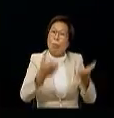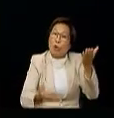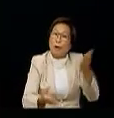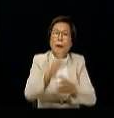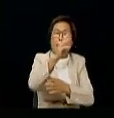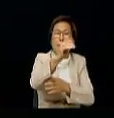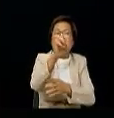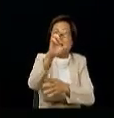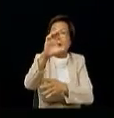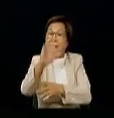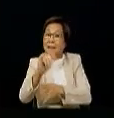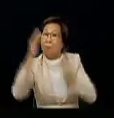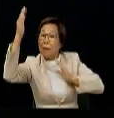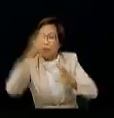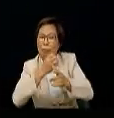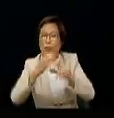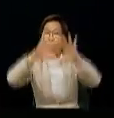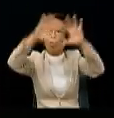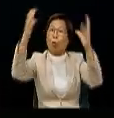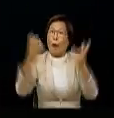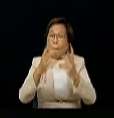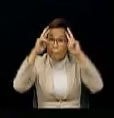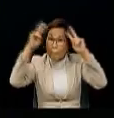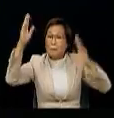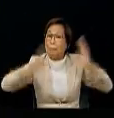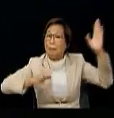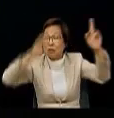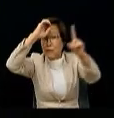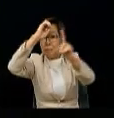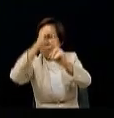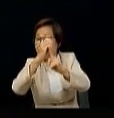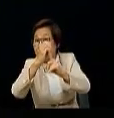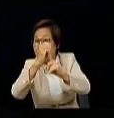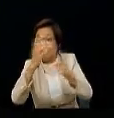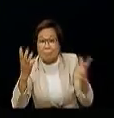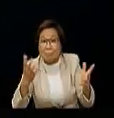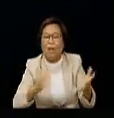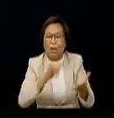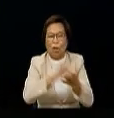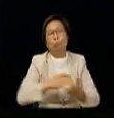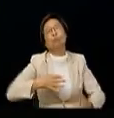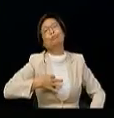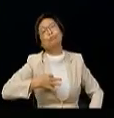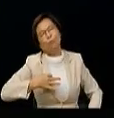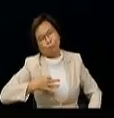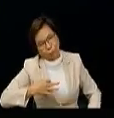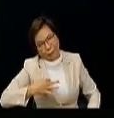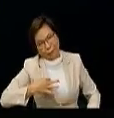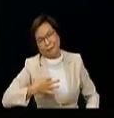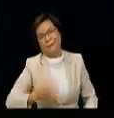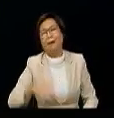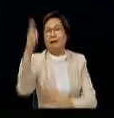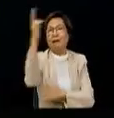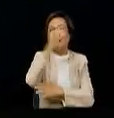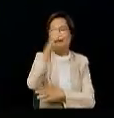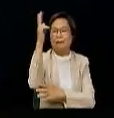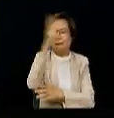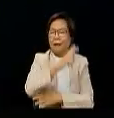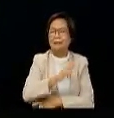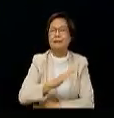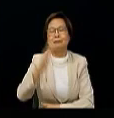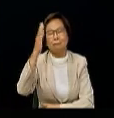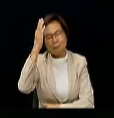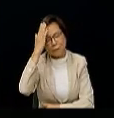Malaysia mungkin a global peace mission itu secara sukarela jadi kerajaan sangat